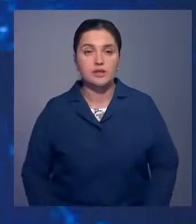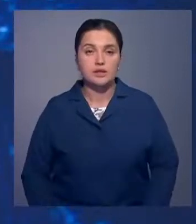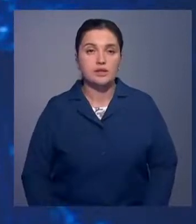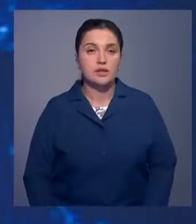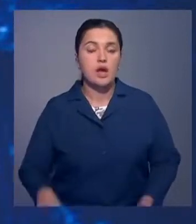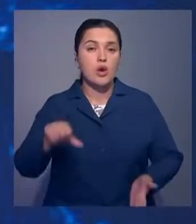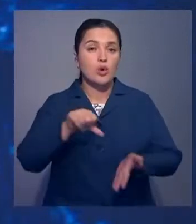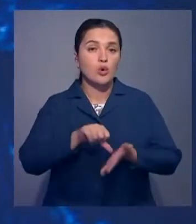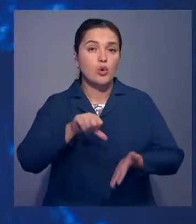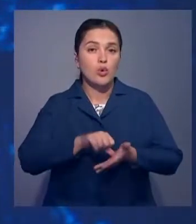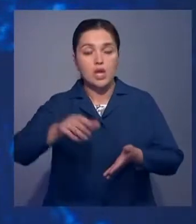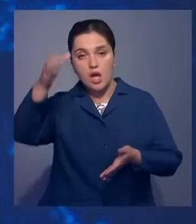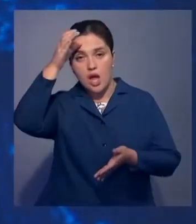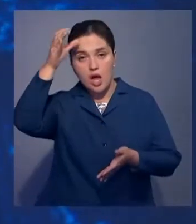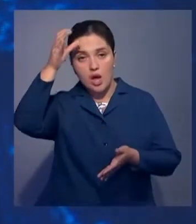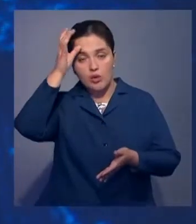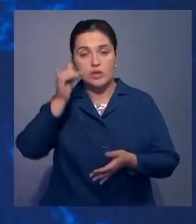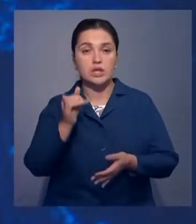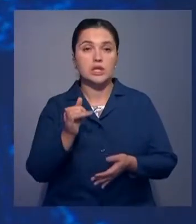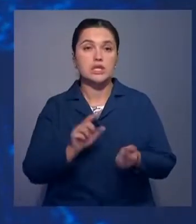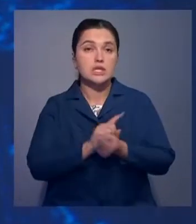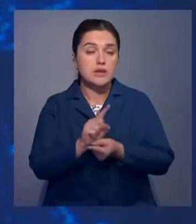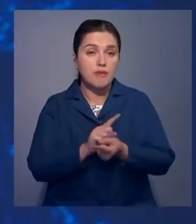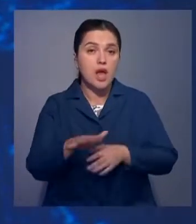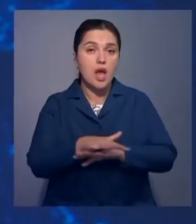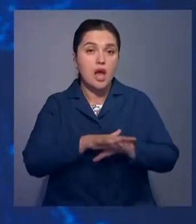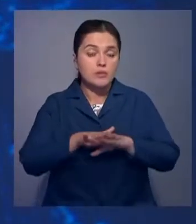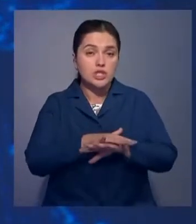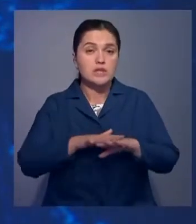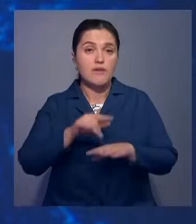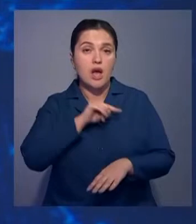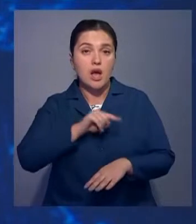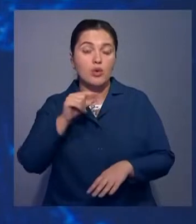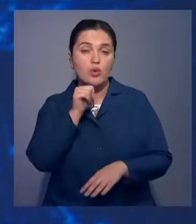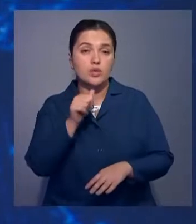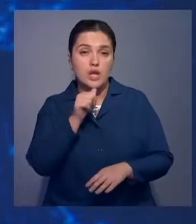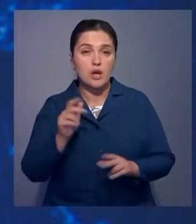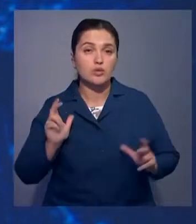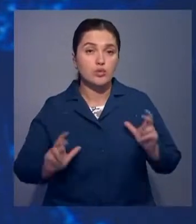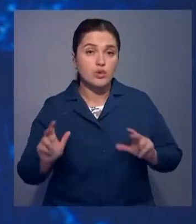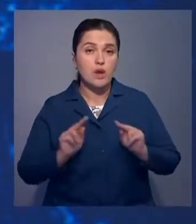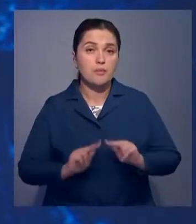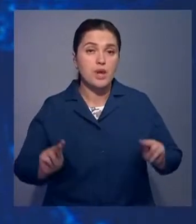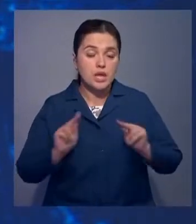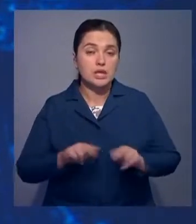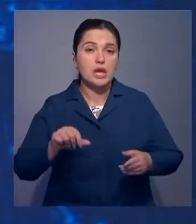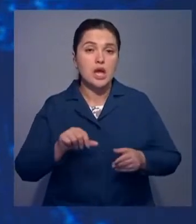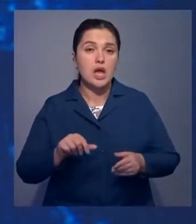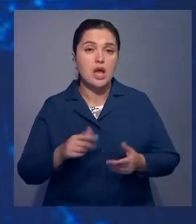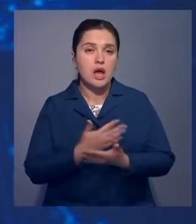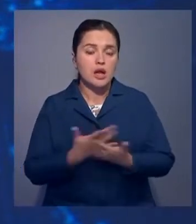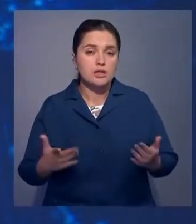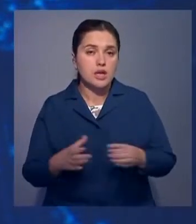роль науки ученых модернизации общественного сознания обсудили костанайские студенты преподаватели вузов представители науки общественных